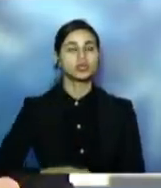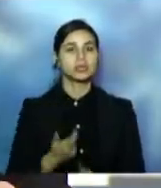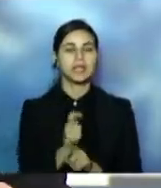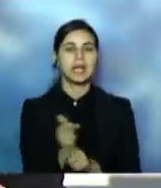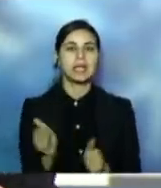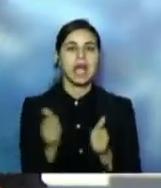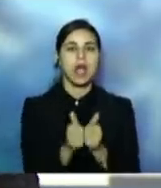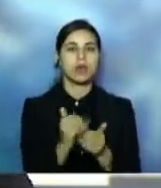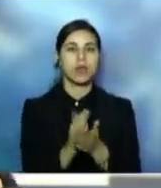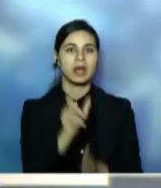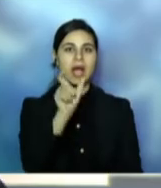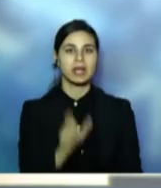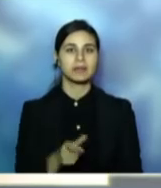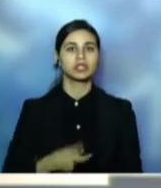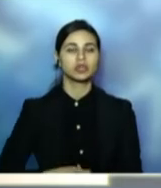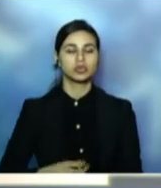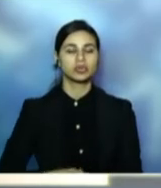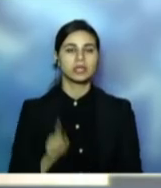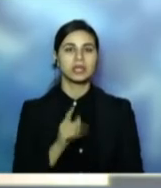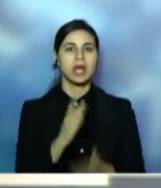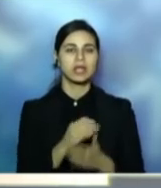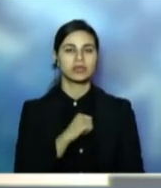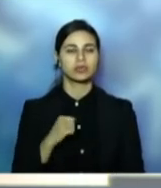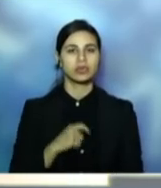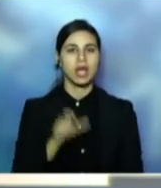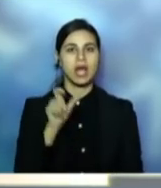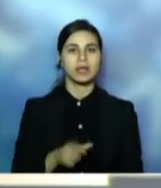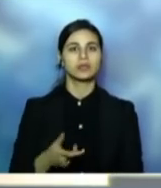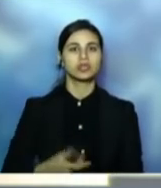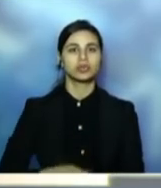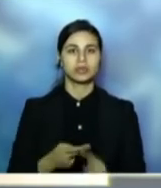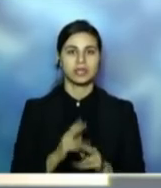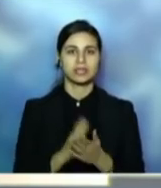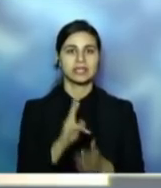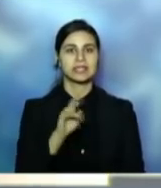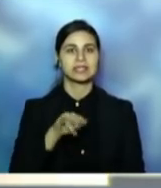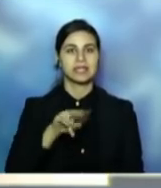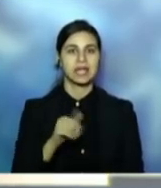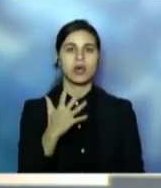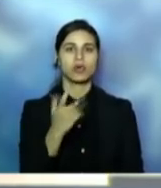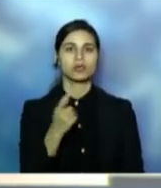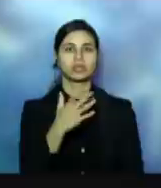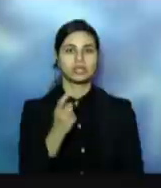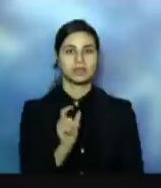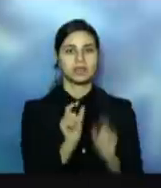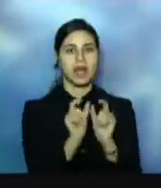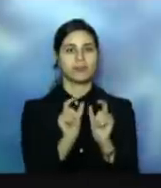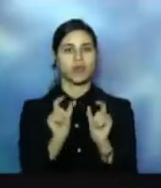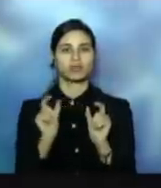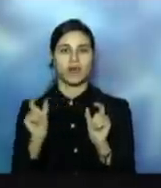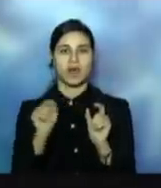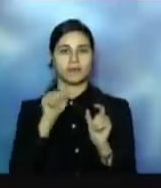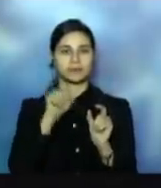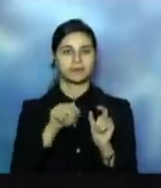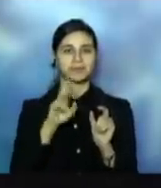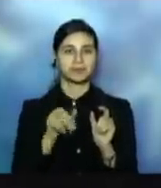ახლოს დგას ადამიანის ინსულინთან. რა არის თვითონ ადამიანის ინსულინი? ეს არის ცილა 51 ამინომჟავისგან შედგება